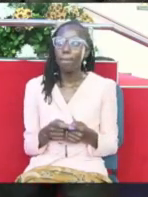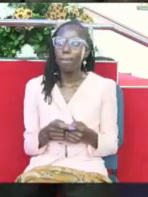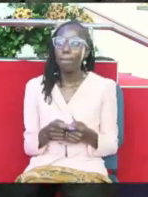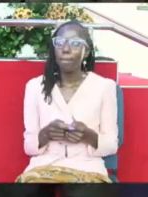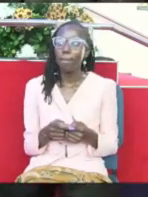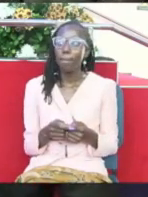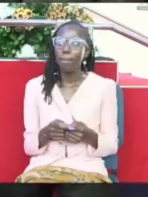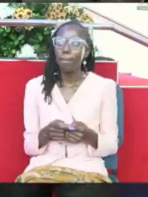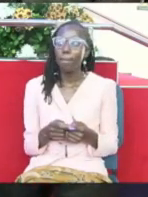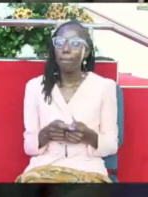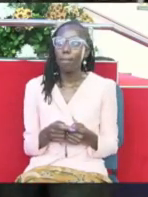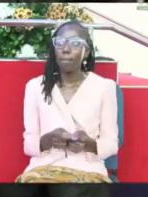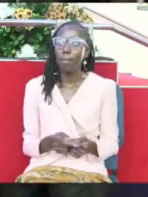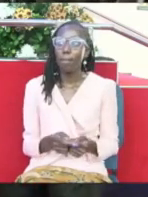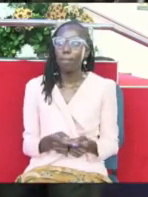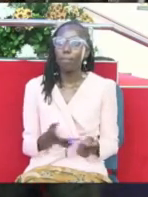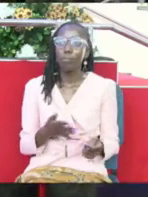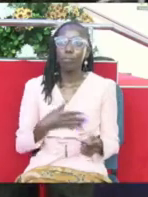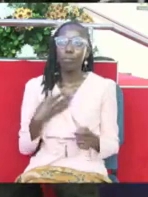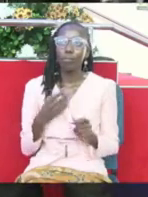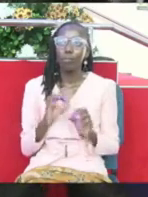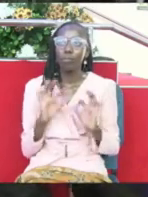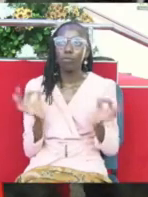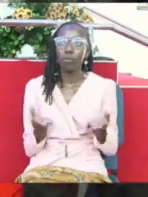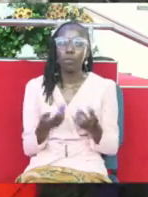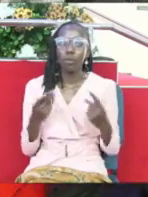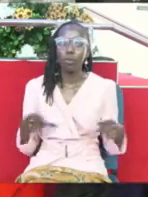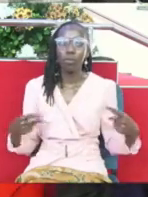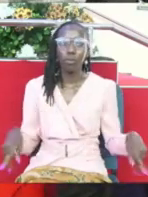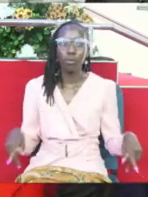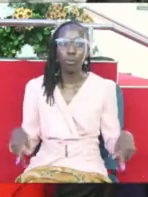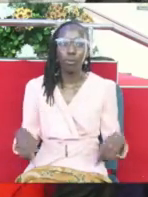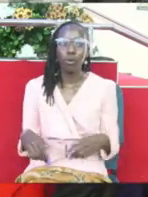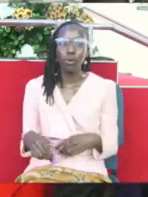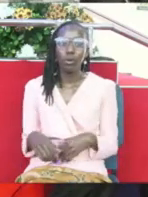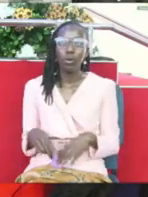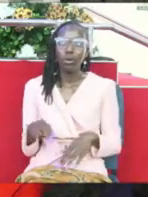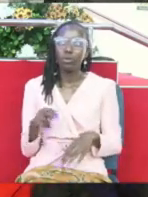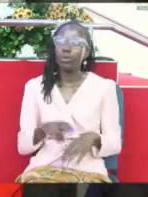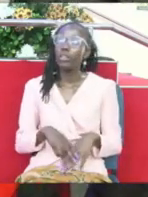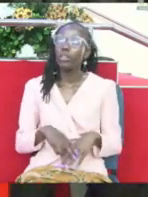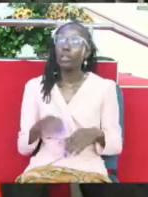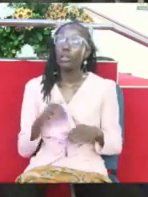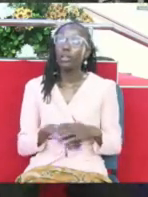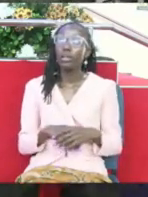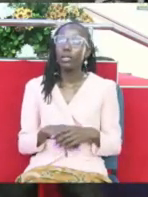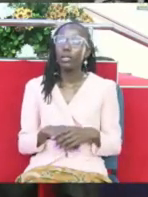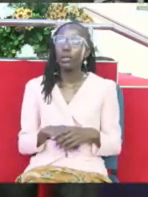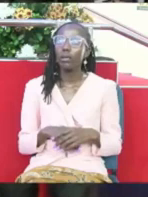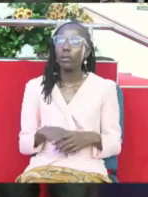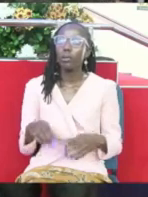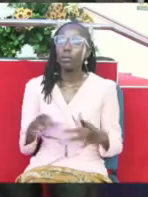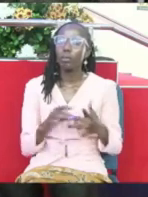families people don't stick in their marriages. Kwamba katika familia yetu watu wadumu katika It has to end here.